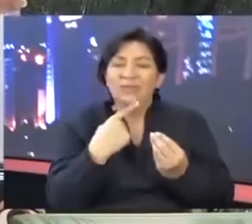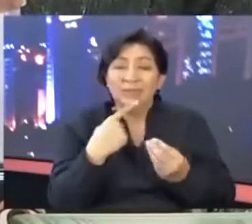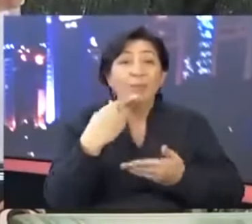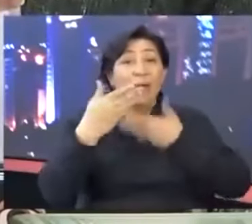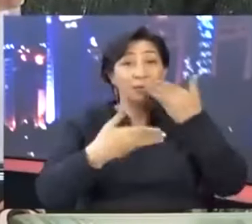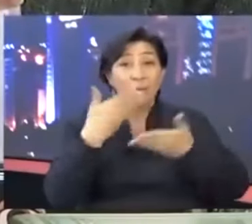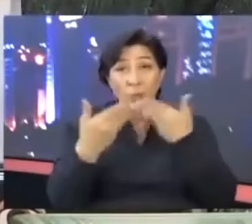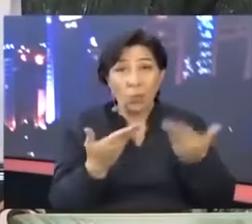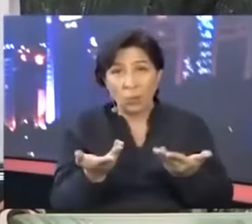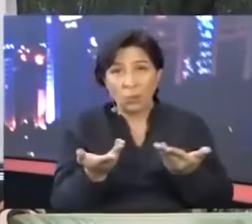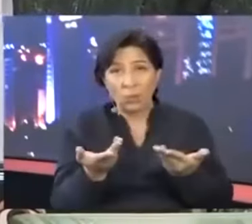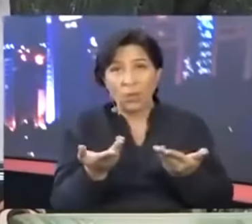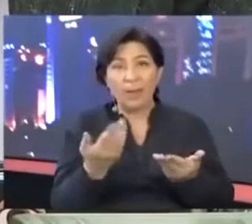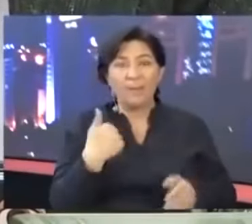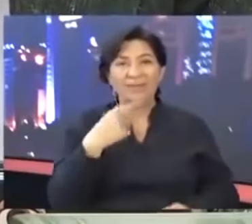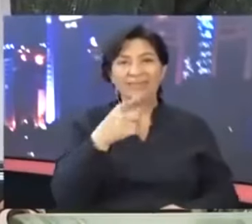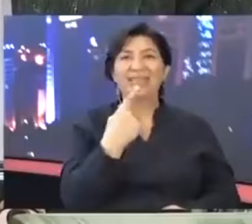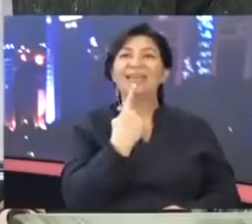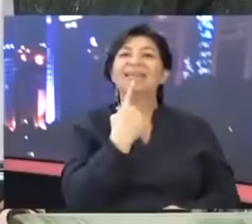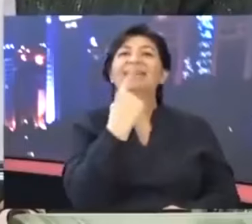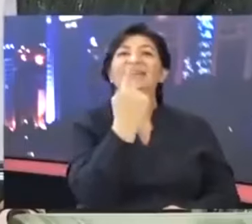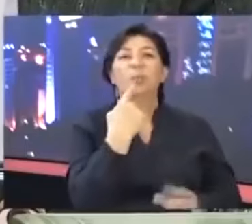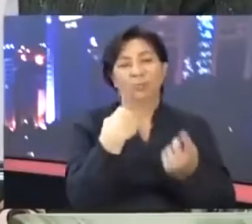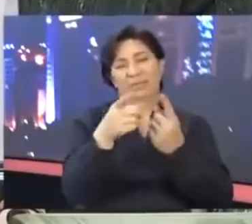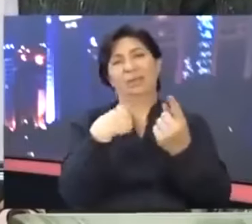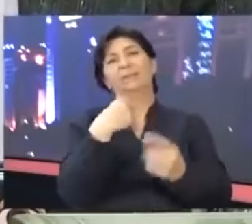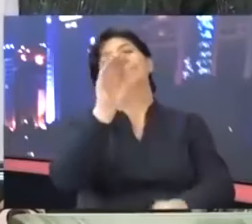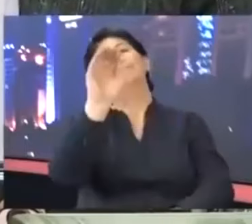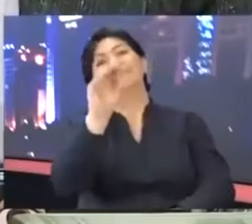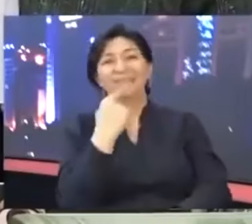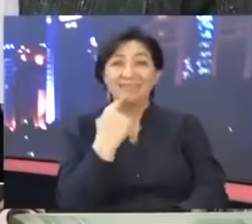ediyor Şimdi Çünkü ben size hitap ederken Eee